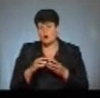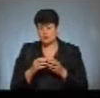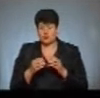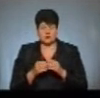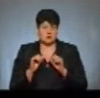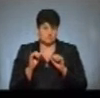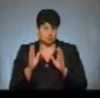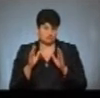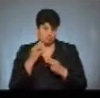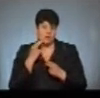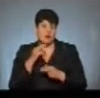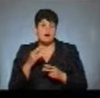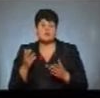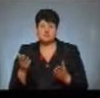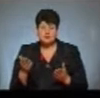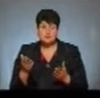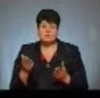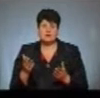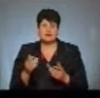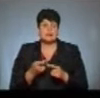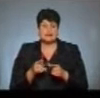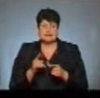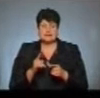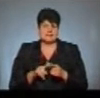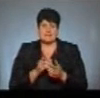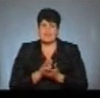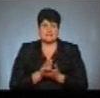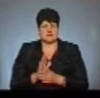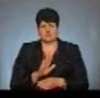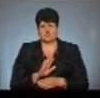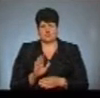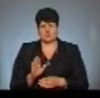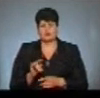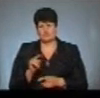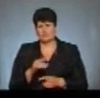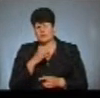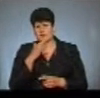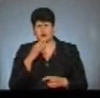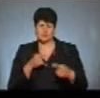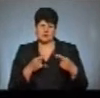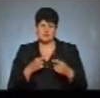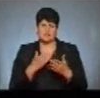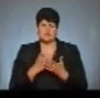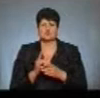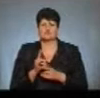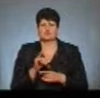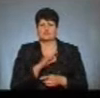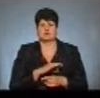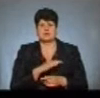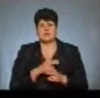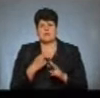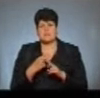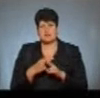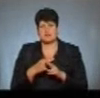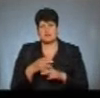очевидно, можуть бути кращими, і це не заслужено. Тому є багато критиків щодо використання металодетектора